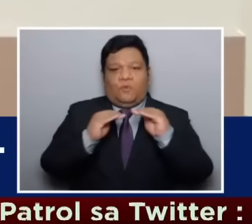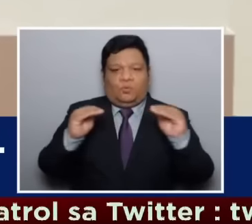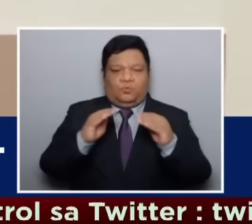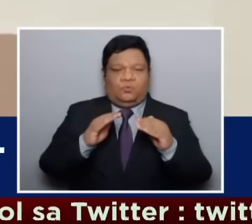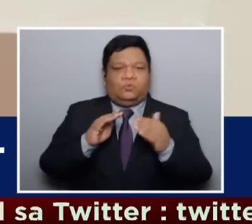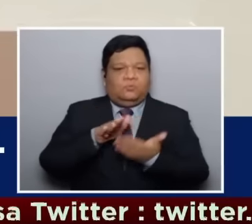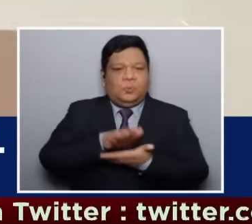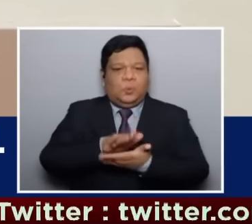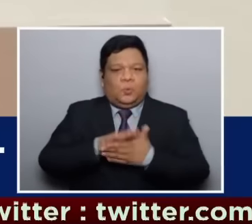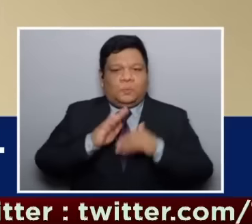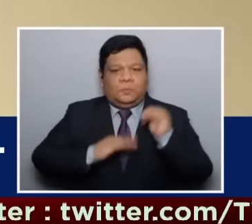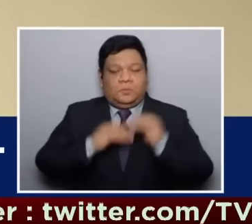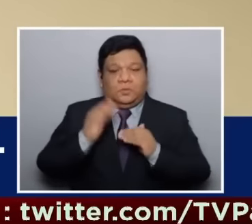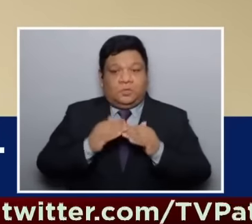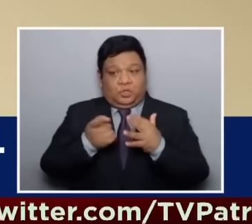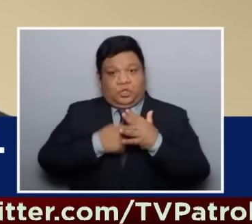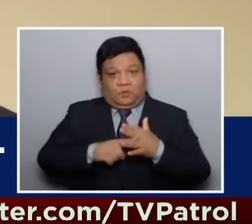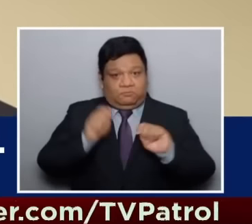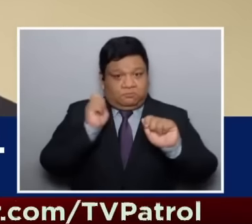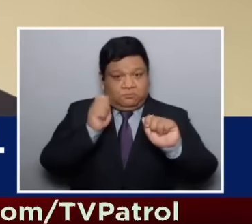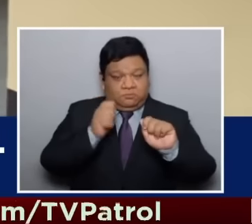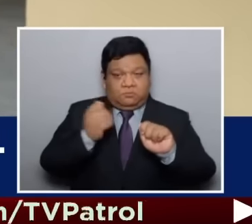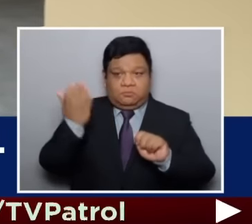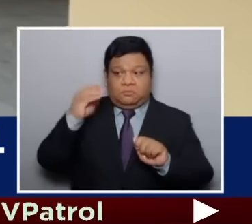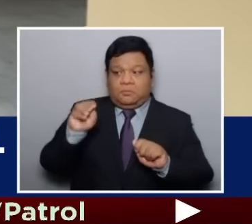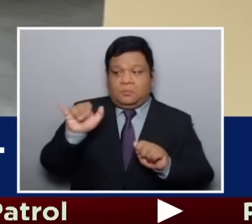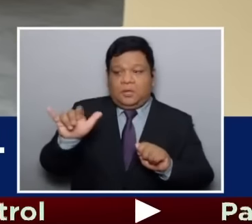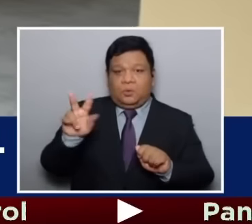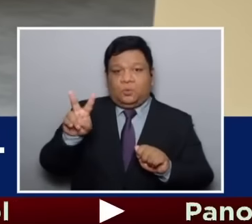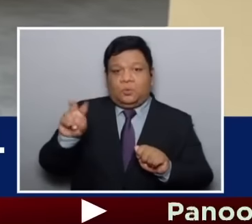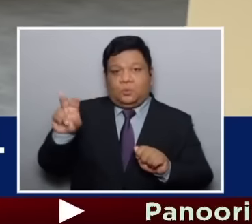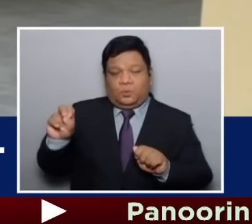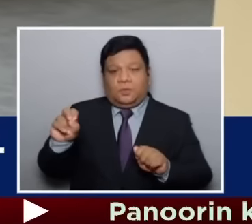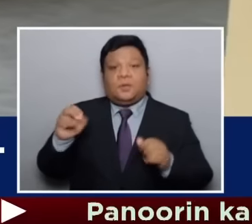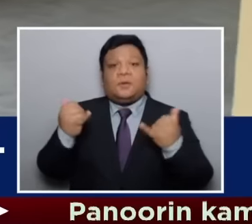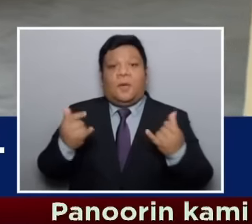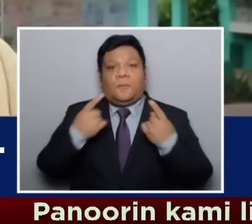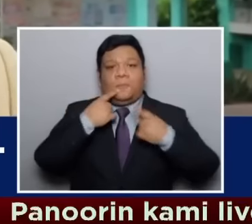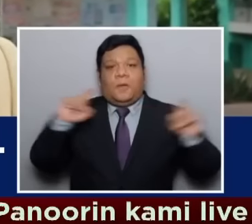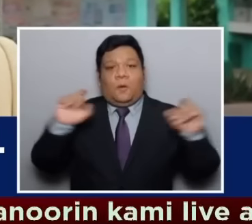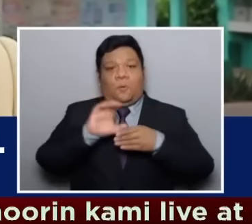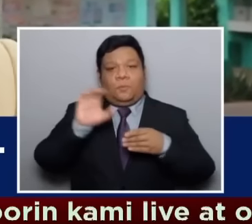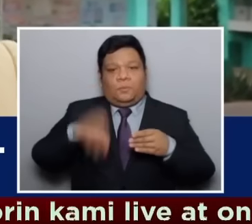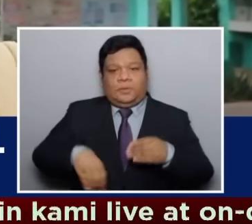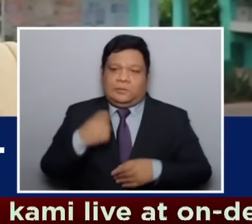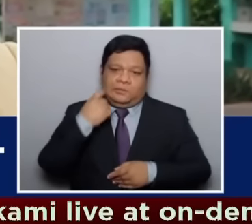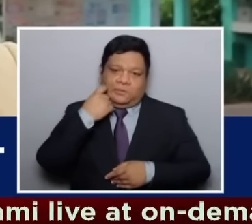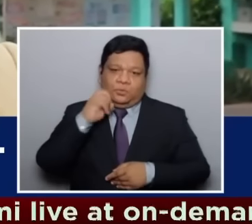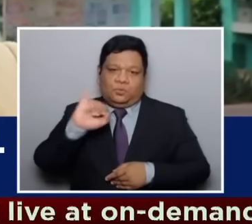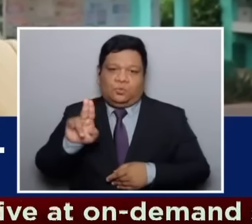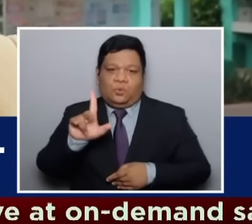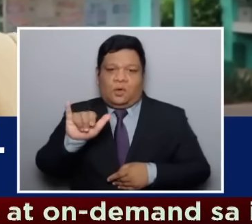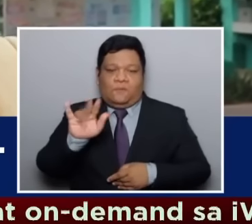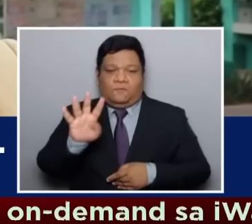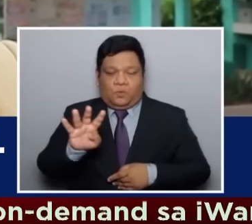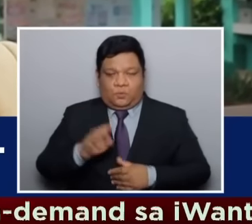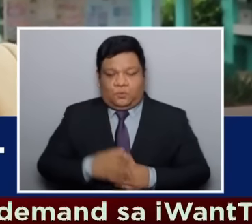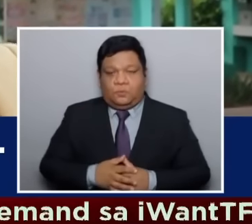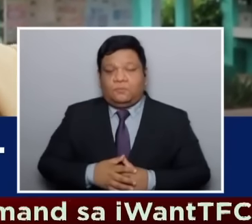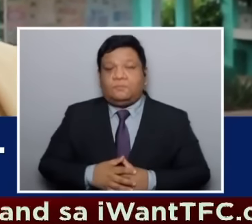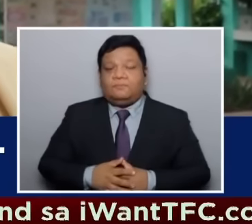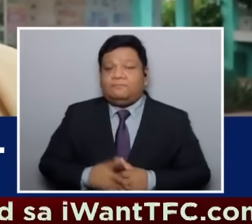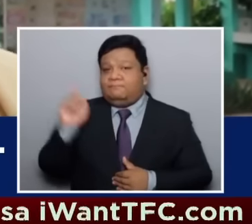ang construction noong May 2020 at na-turnover nitong July 4. It serves as the classroom for